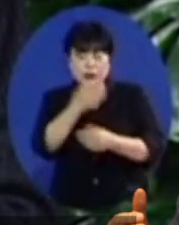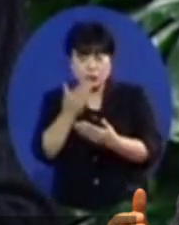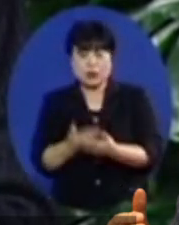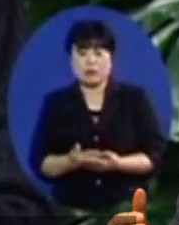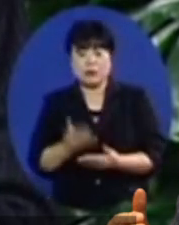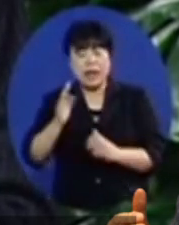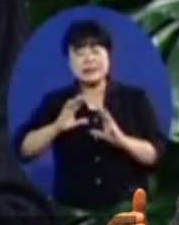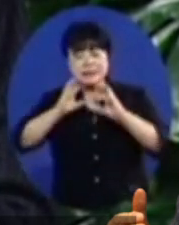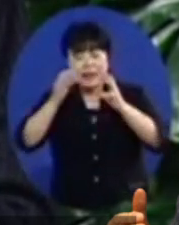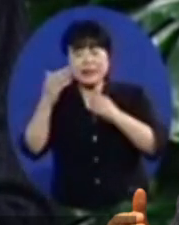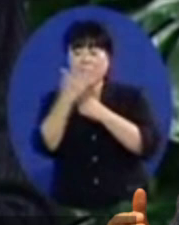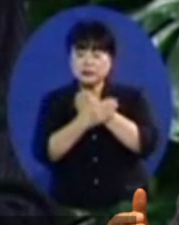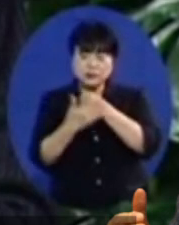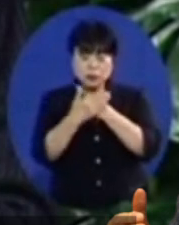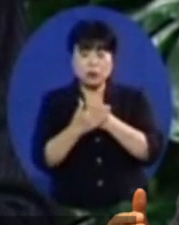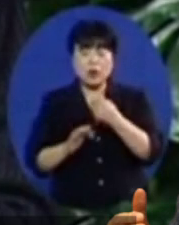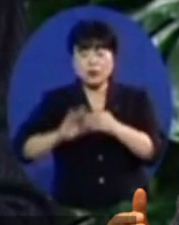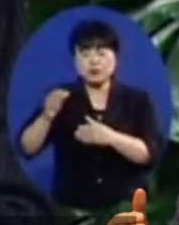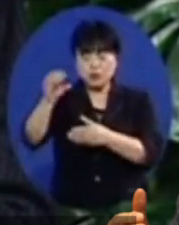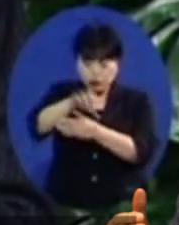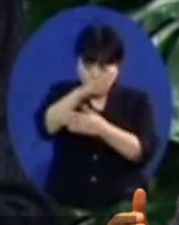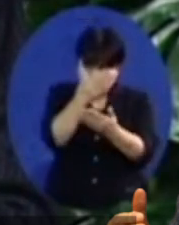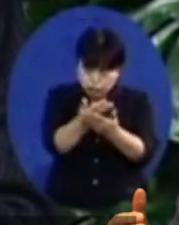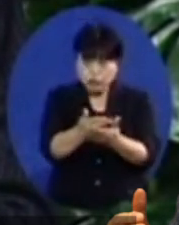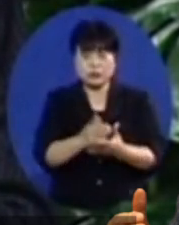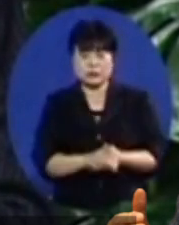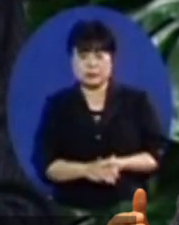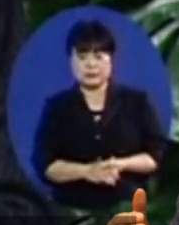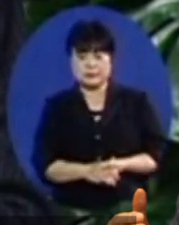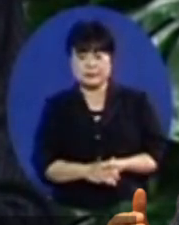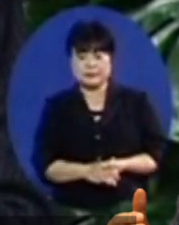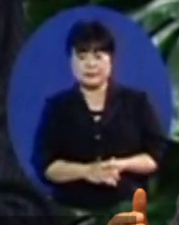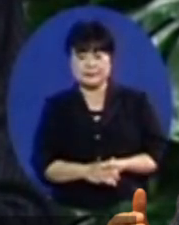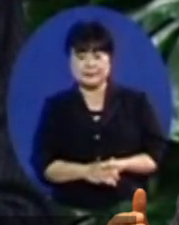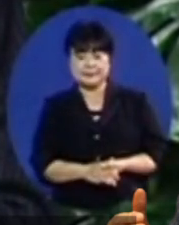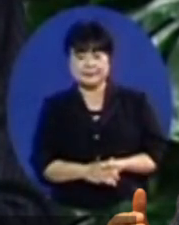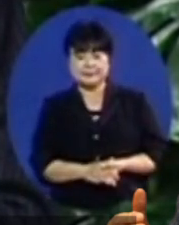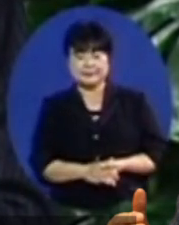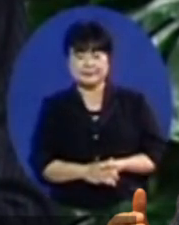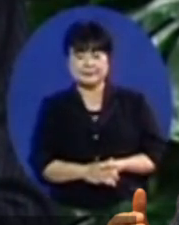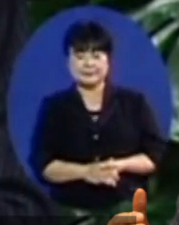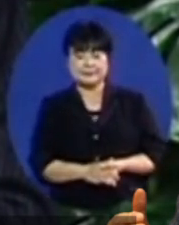천국의 은총을 넘치도록 주신다는 것입니다.